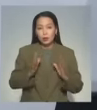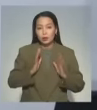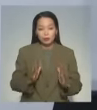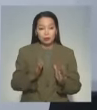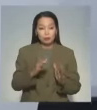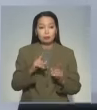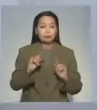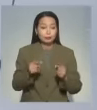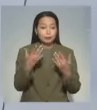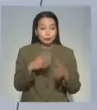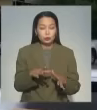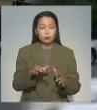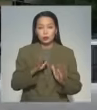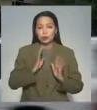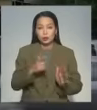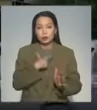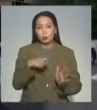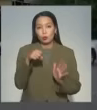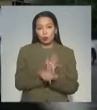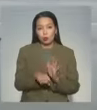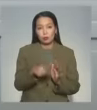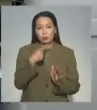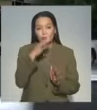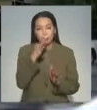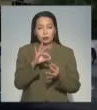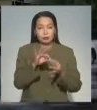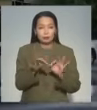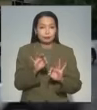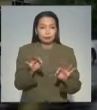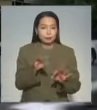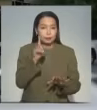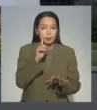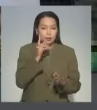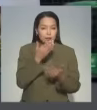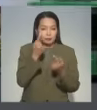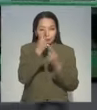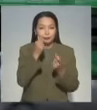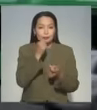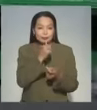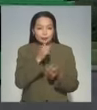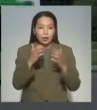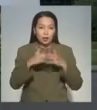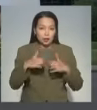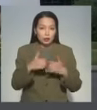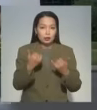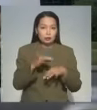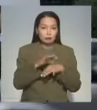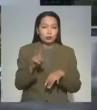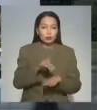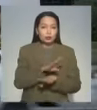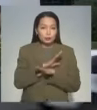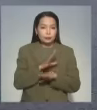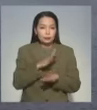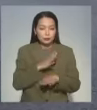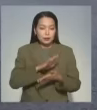совершил самоубийство. Каким образом стражи порядка пока не сообщают, детали не разглашаются в рамках расследования. Известно только, что погибший